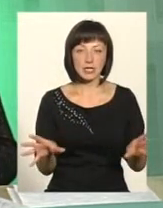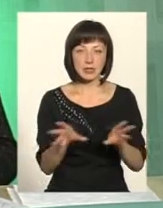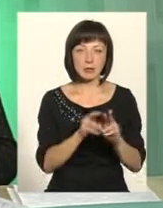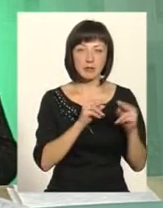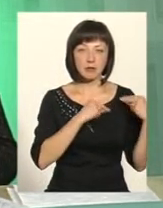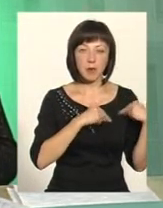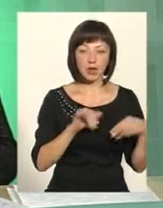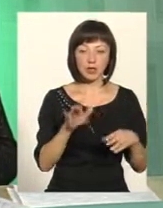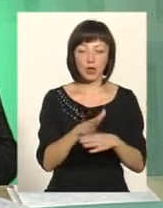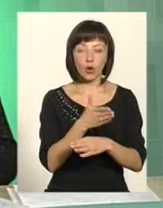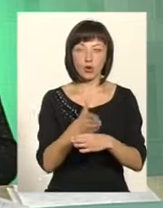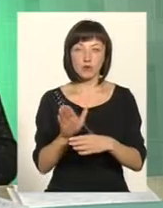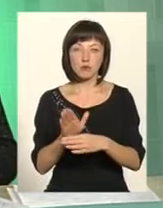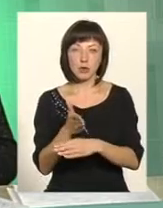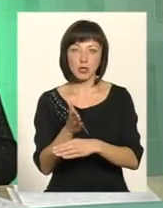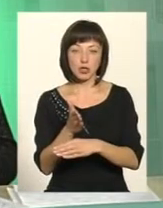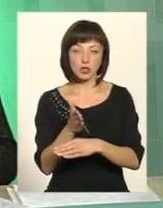розмежені